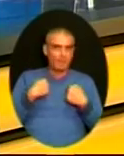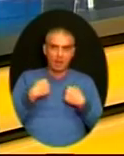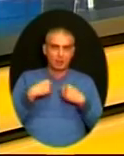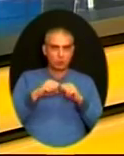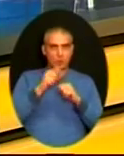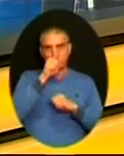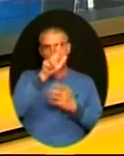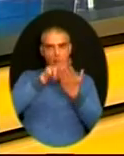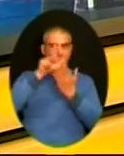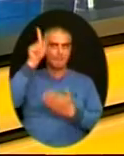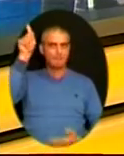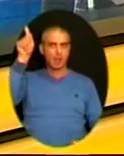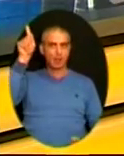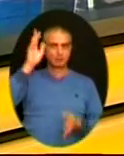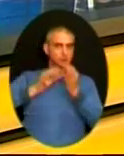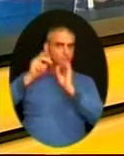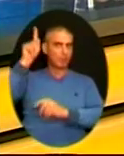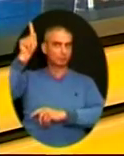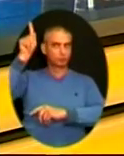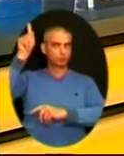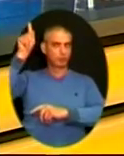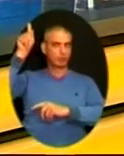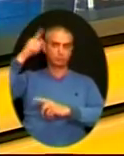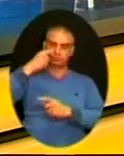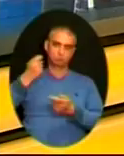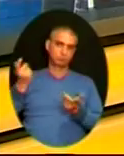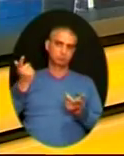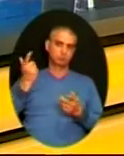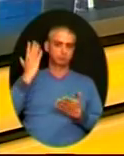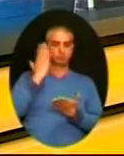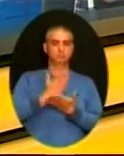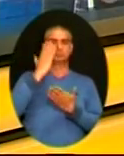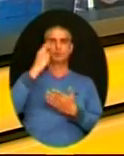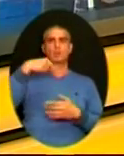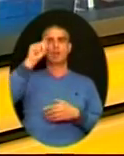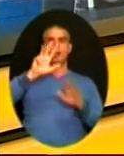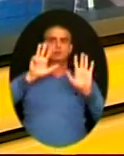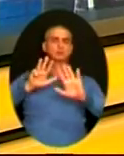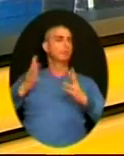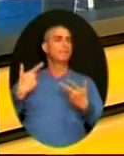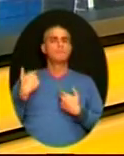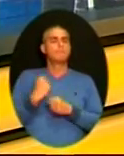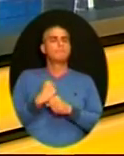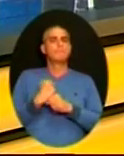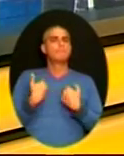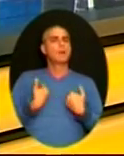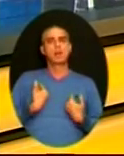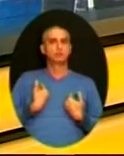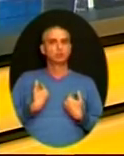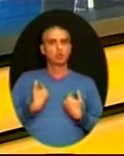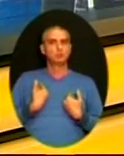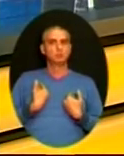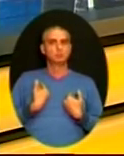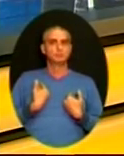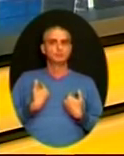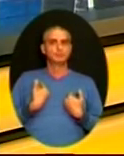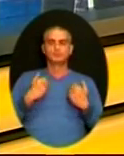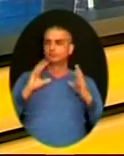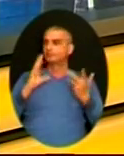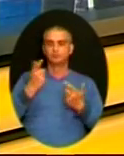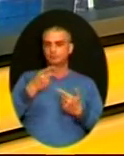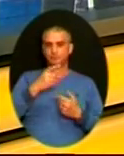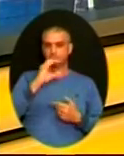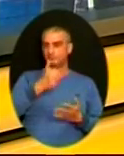אלא בגלל הבג"ץ. הבג"ץ בא ותחם לנו את 1 בספטמבר. מה אנחנו יכולים לעשות? עכשיו, מדוע